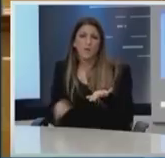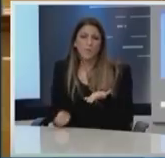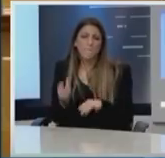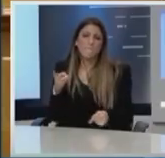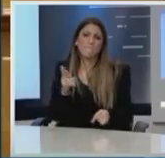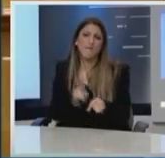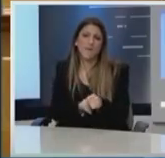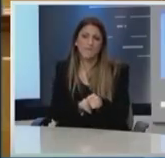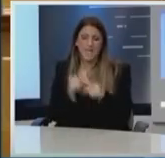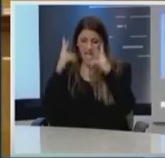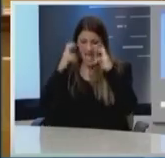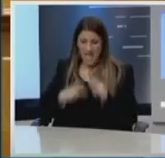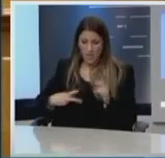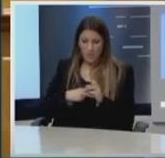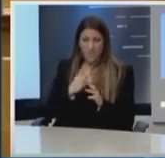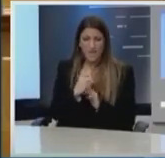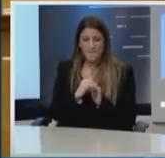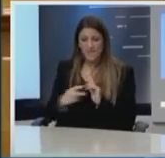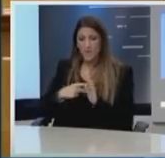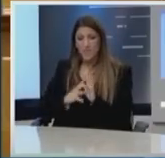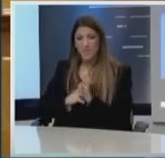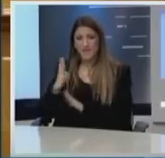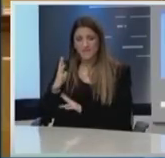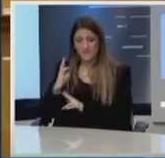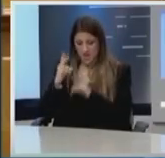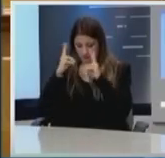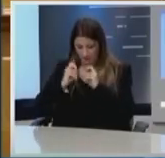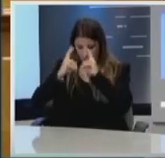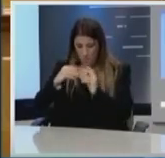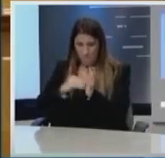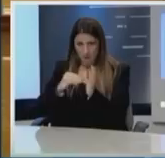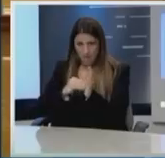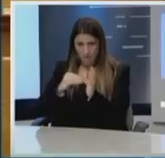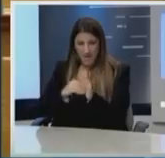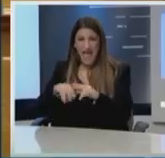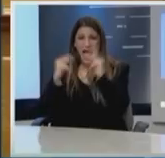2014. Αποτέλεσμα του ελέγχου από το ΣΔΟΕ 0.